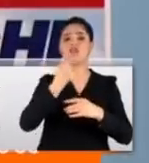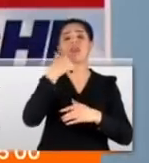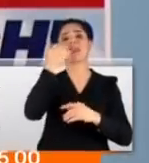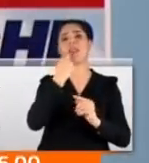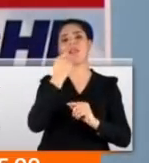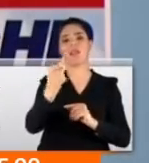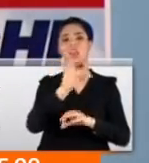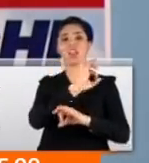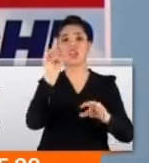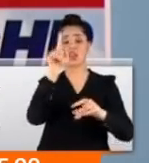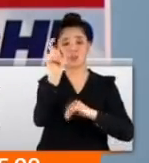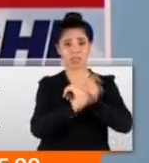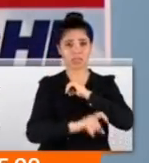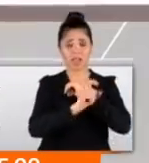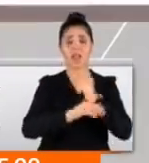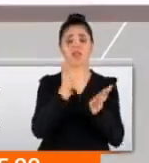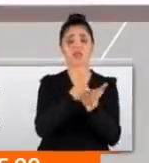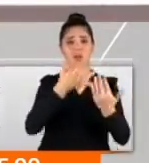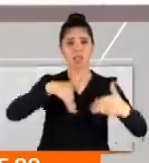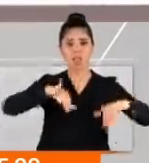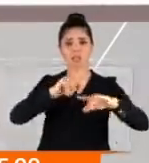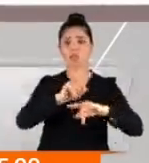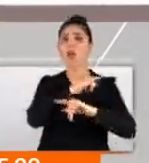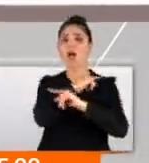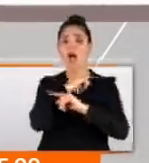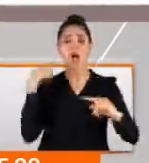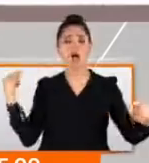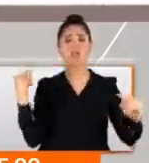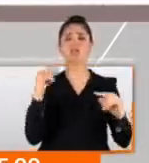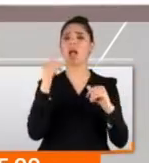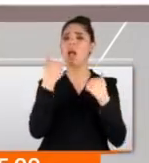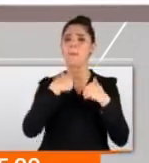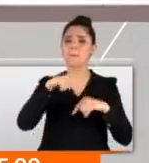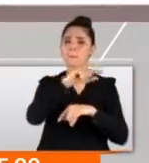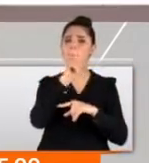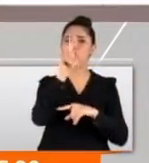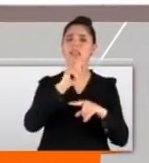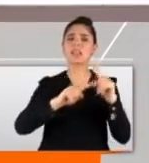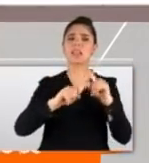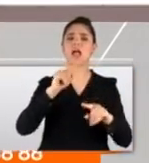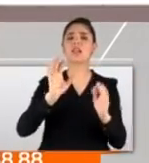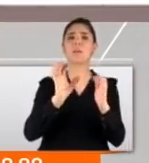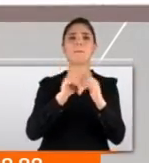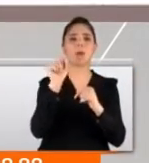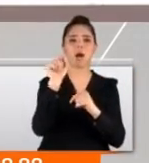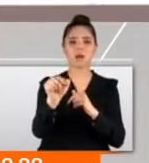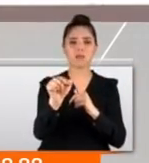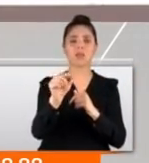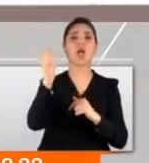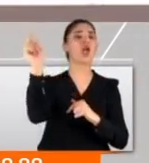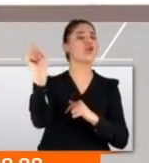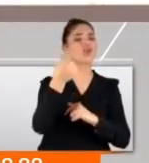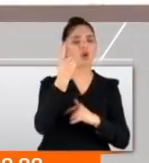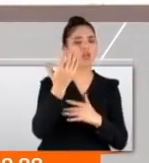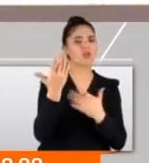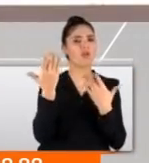Hiçbir teröristin cenaze törenine asla ve asla hiçbir siyasi partinin,